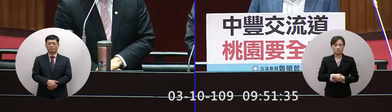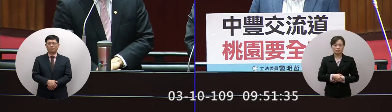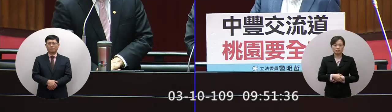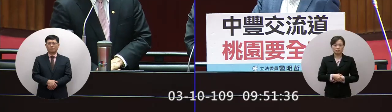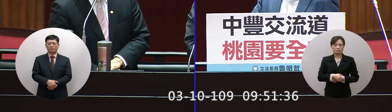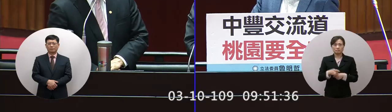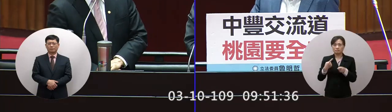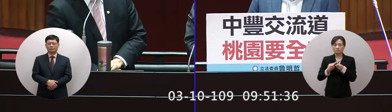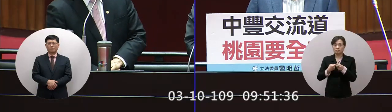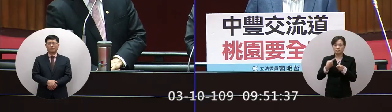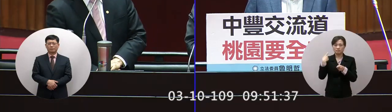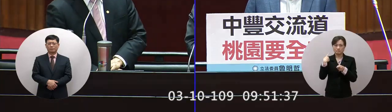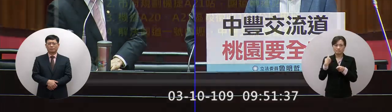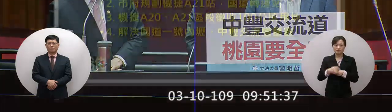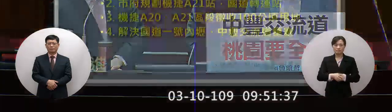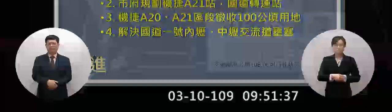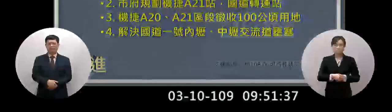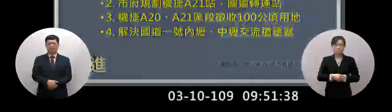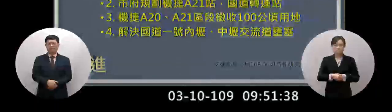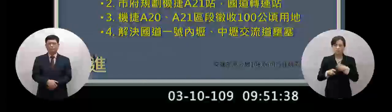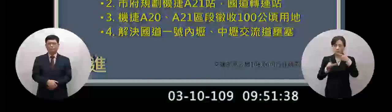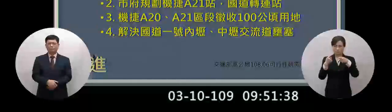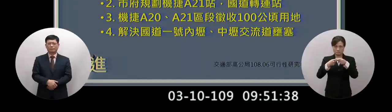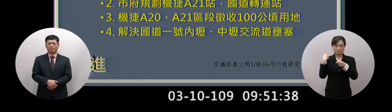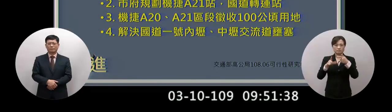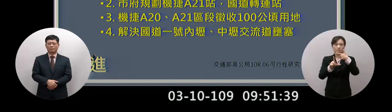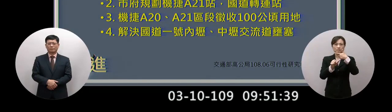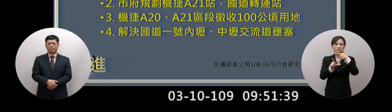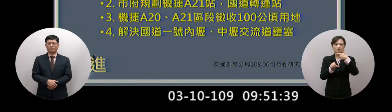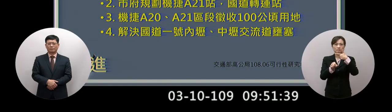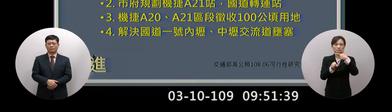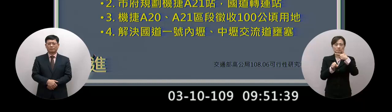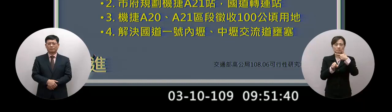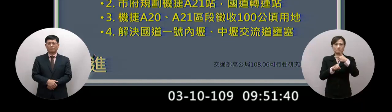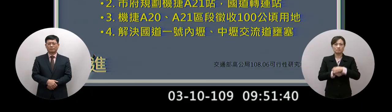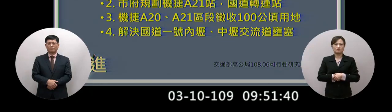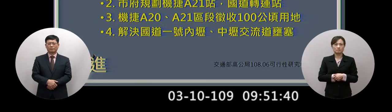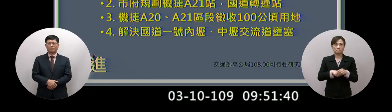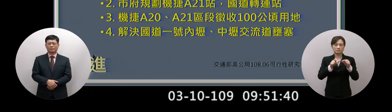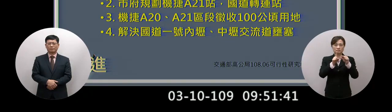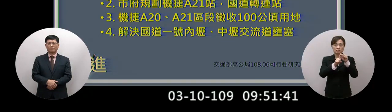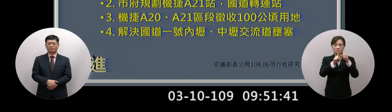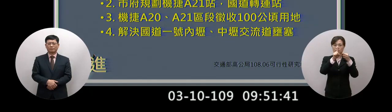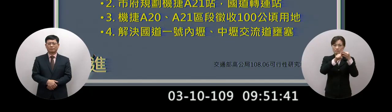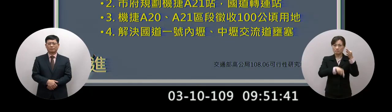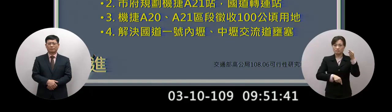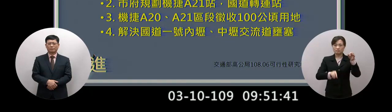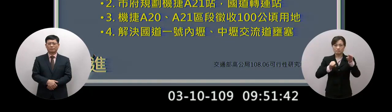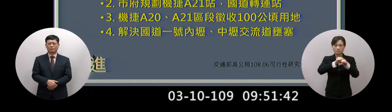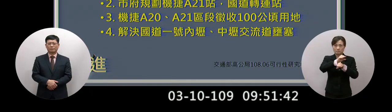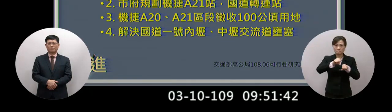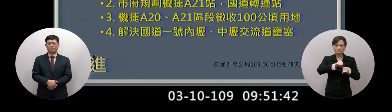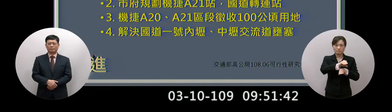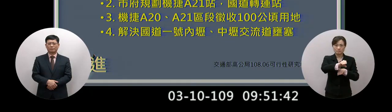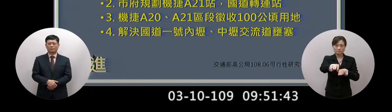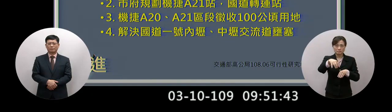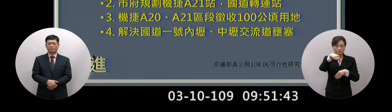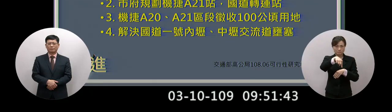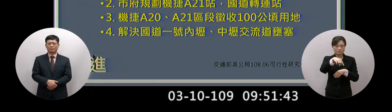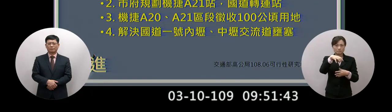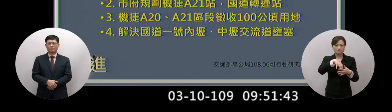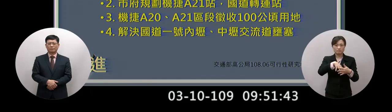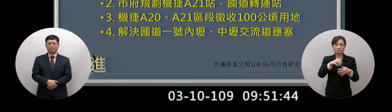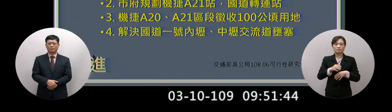上在去年的六月份，在中丰交流道的可研里面哈，也谢